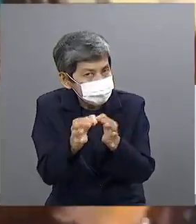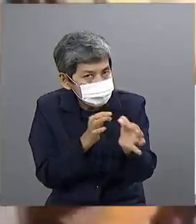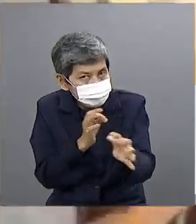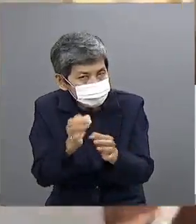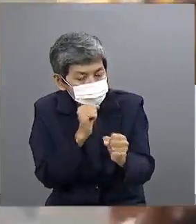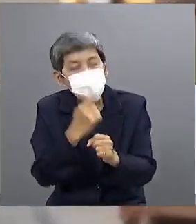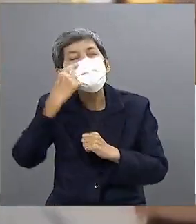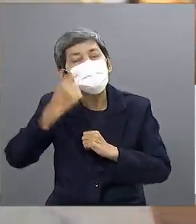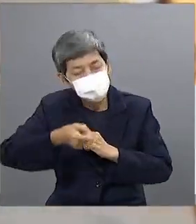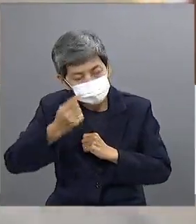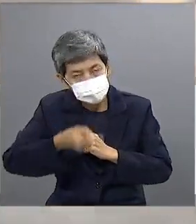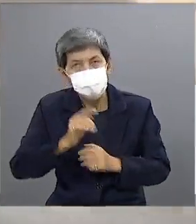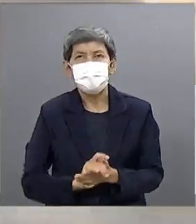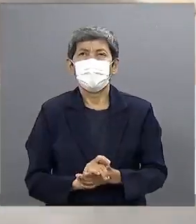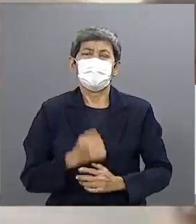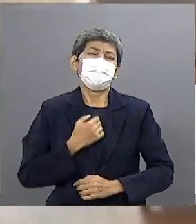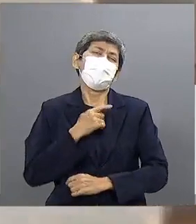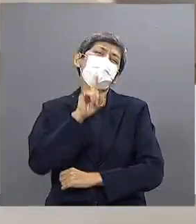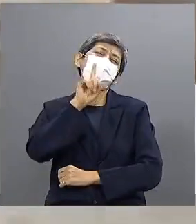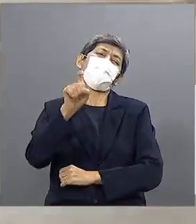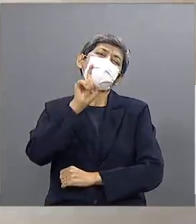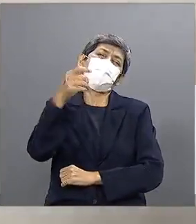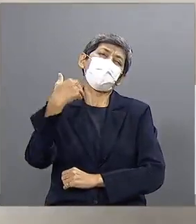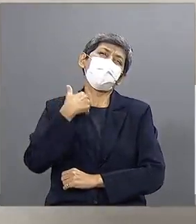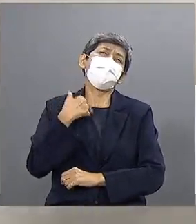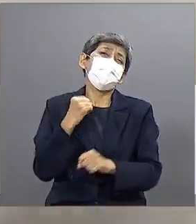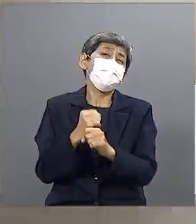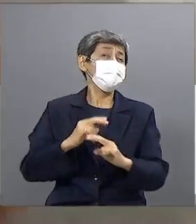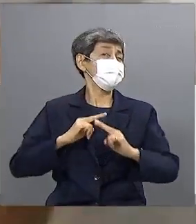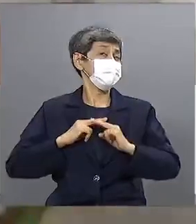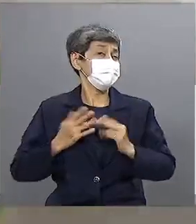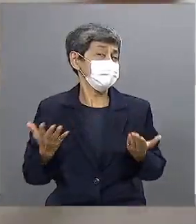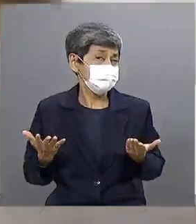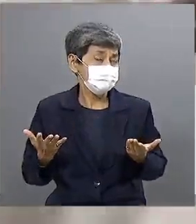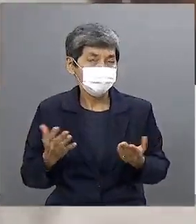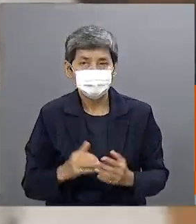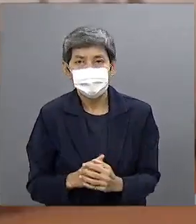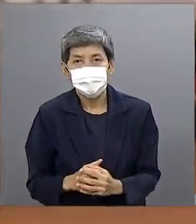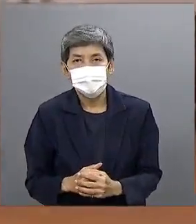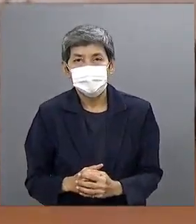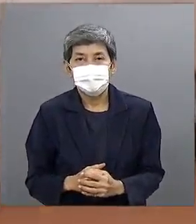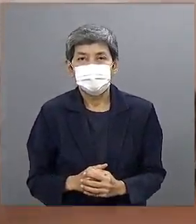คะแต่ก็ถูกตั้งคำถามอยู่พอสมควรว่าเป็นอิสระจริงหรือไม่ค่ะ